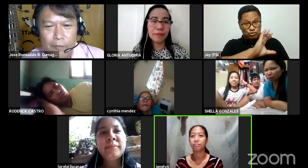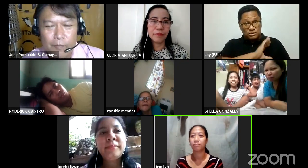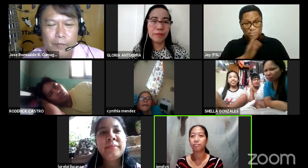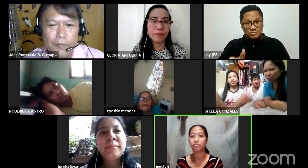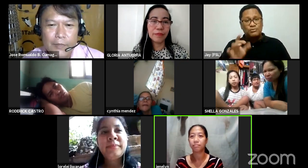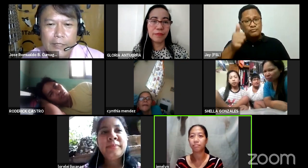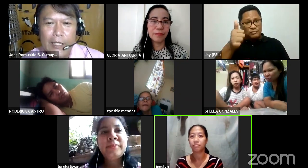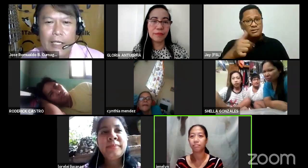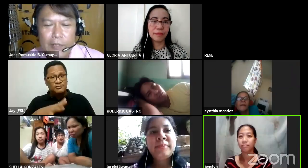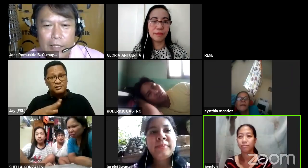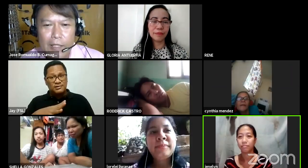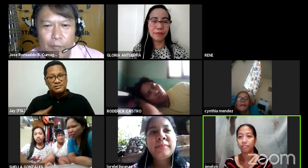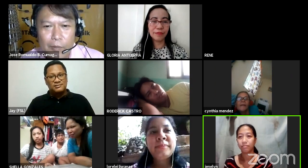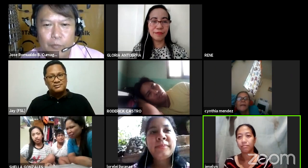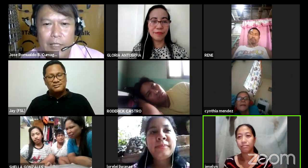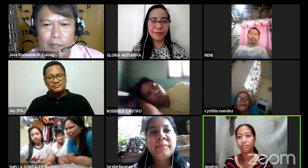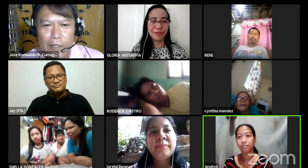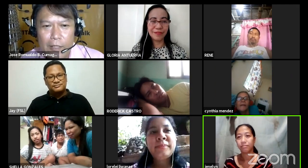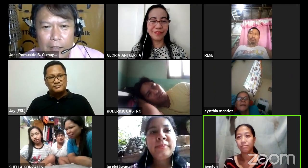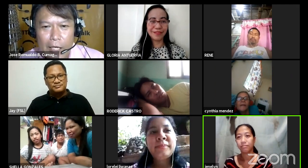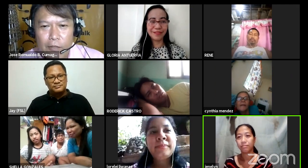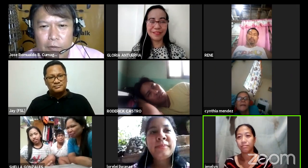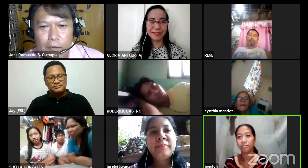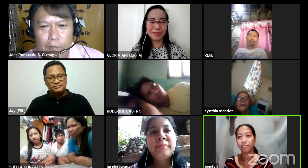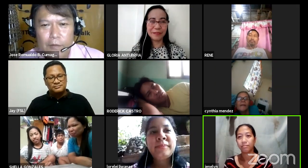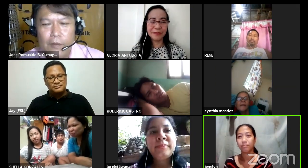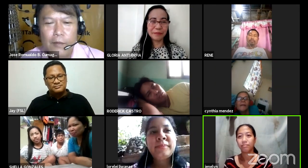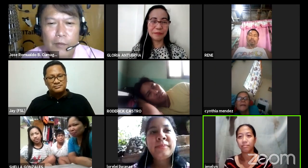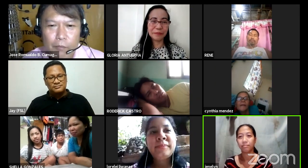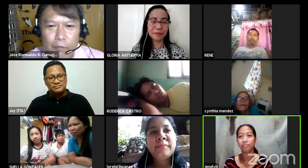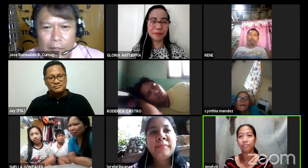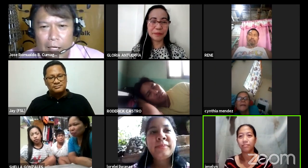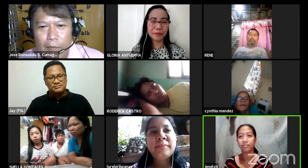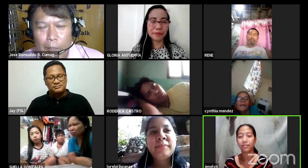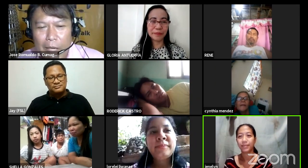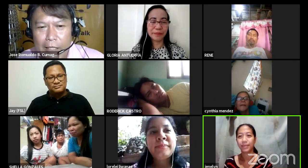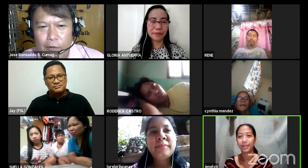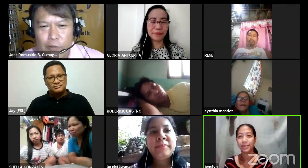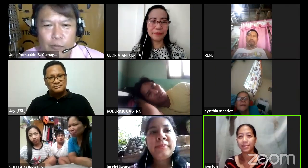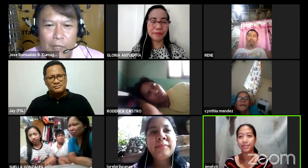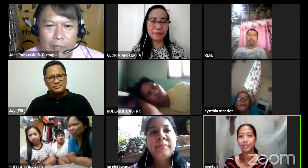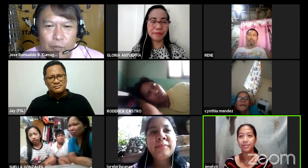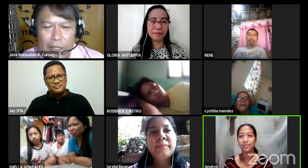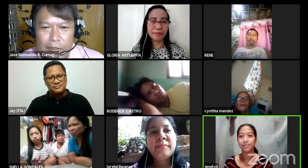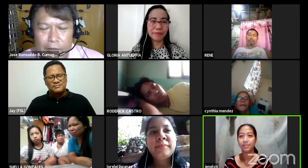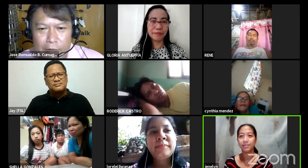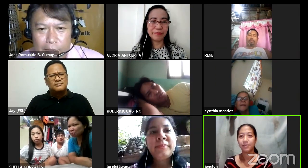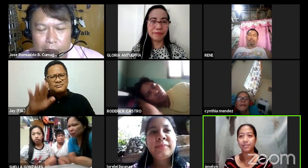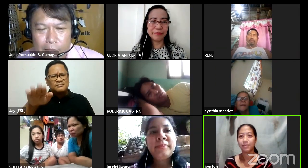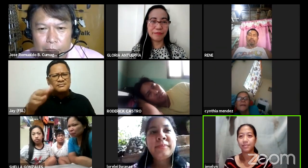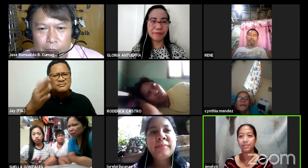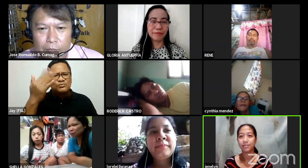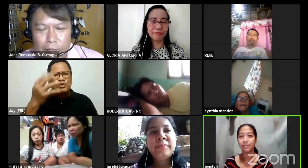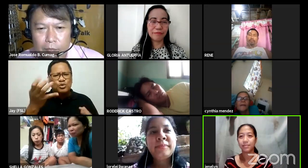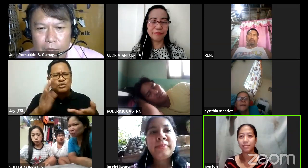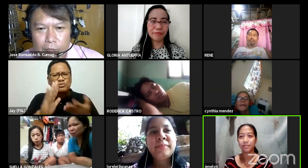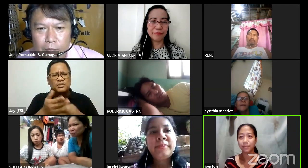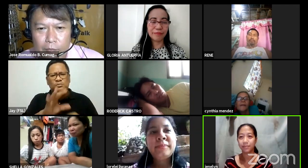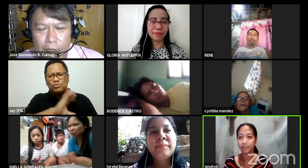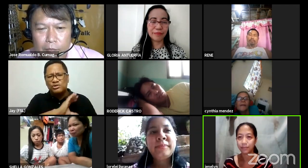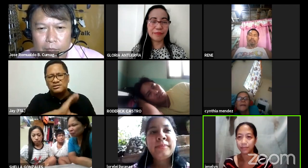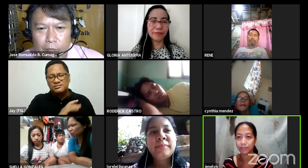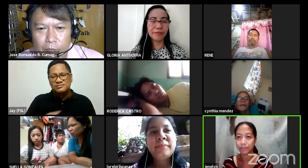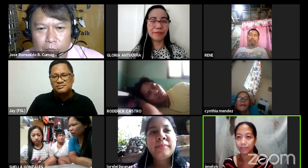tama. Sige, sige. Magpulis. Anong... Bakit gusto mo maging pulis?